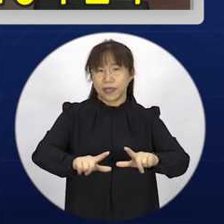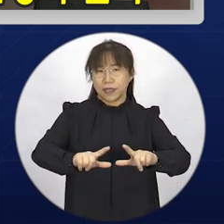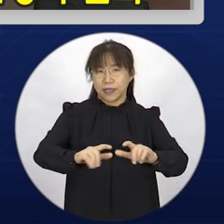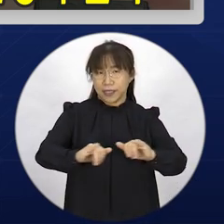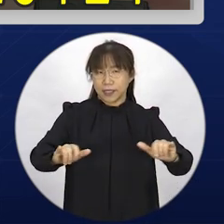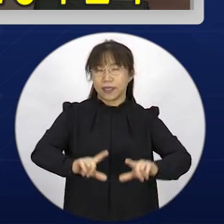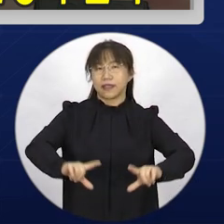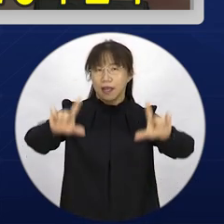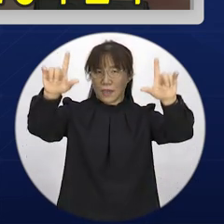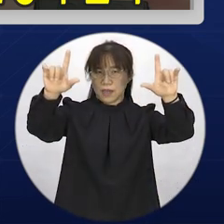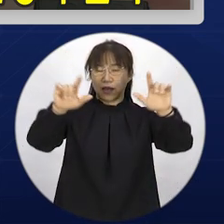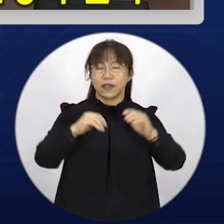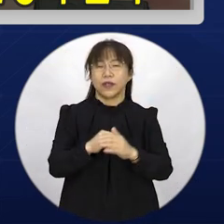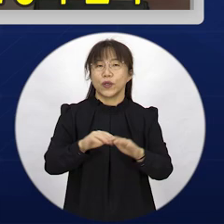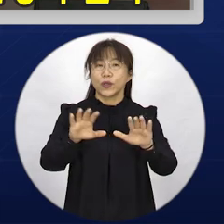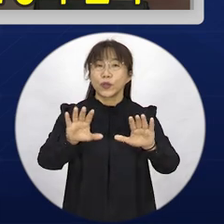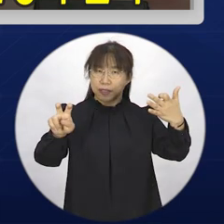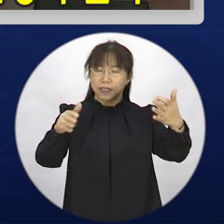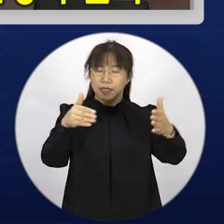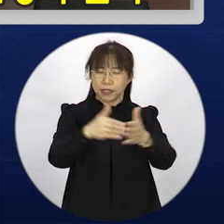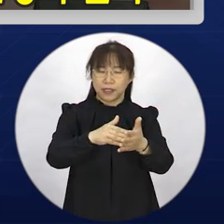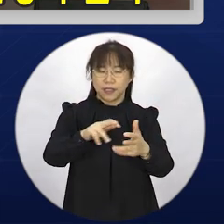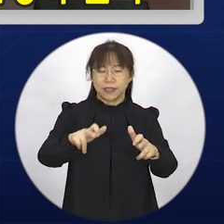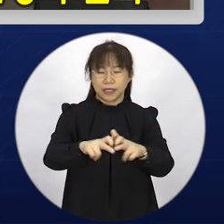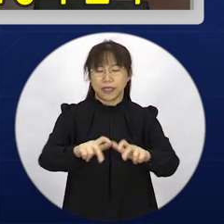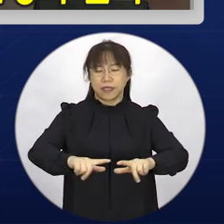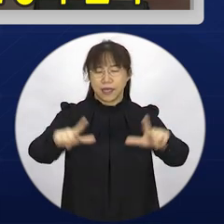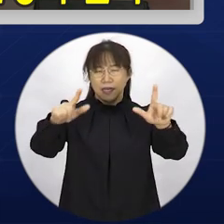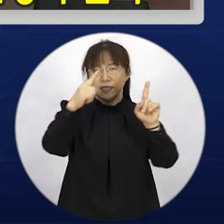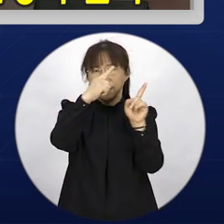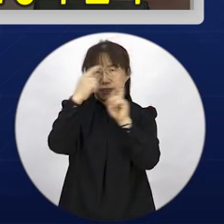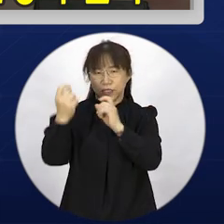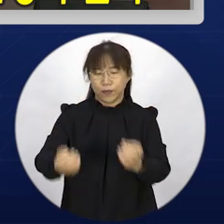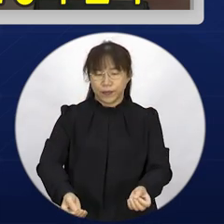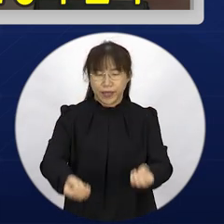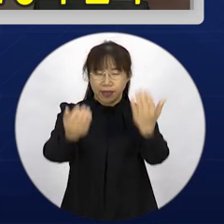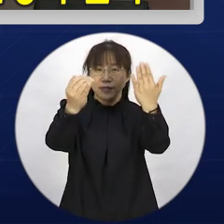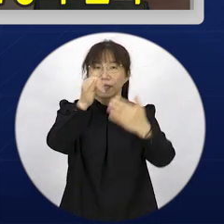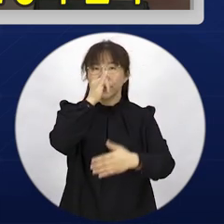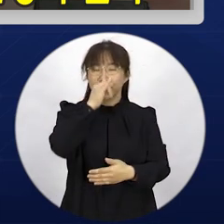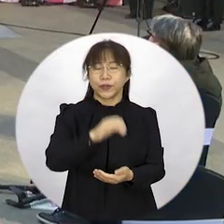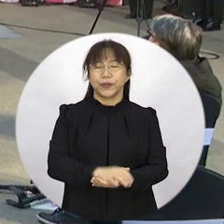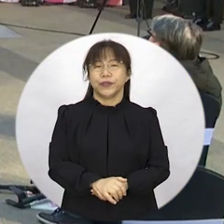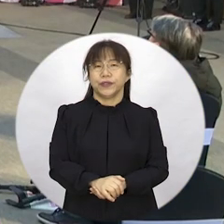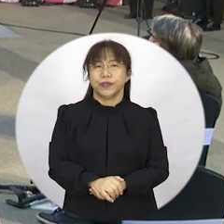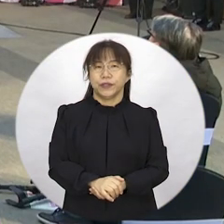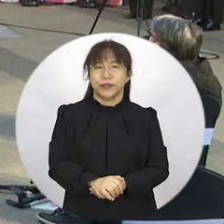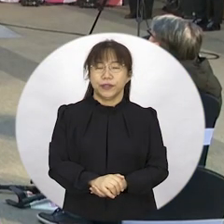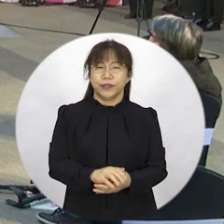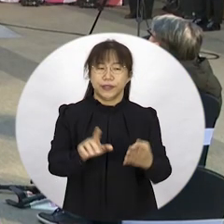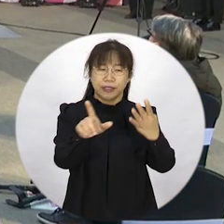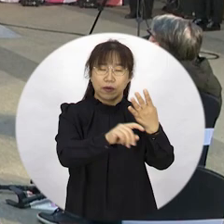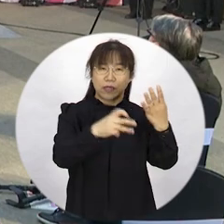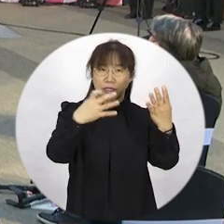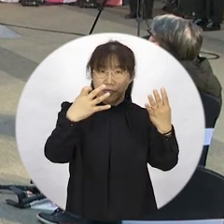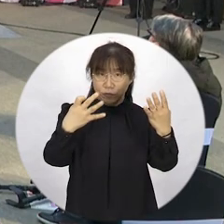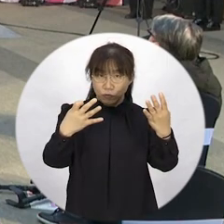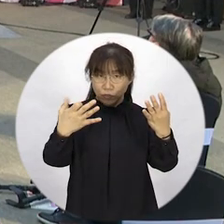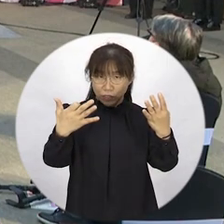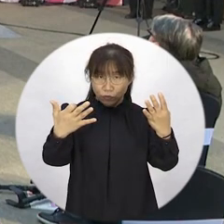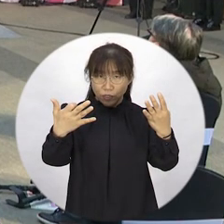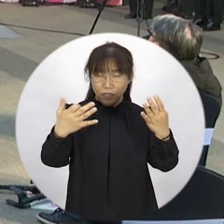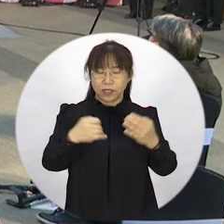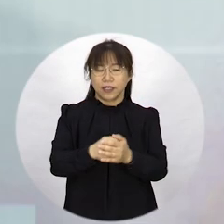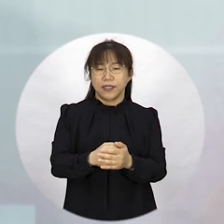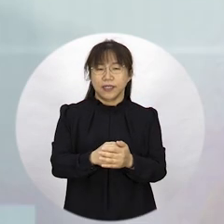강서구가 42번째 장애인의 날을 맞아 장애인의 날 주간 행사를 진행합니다. 먼저 19일 화요일 오후